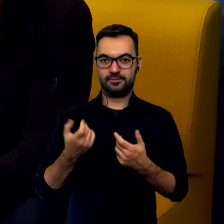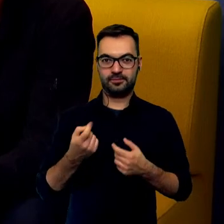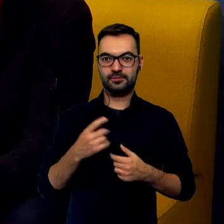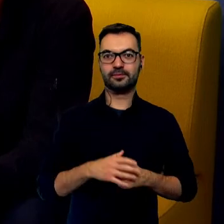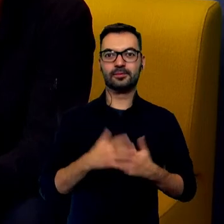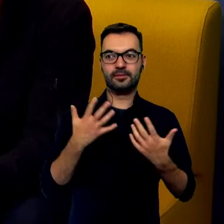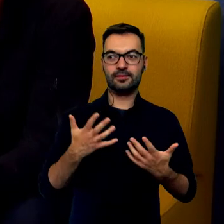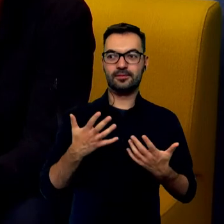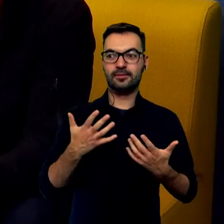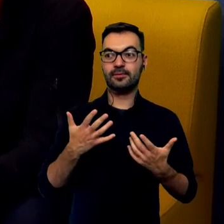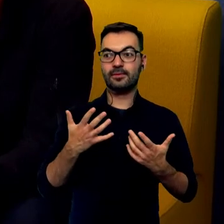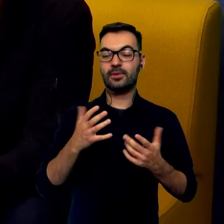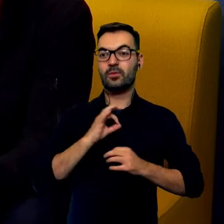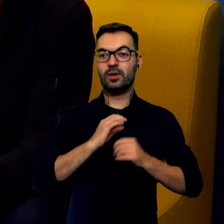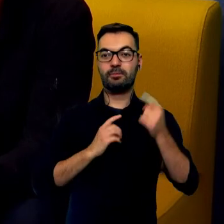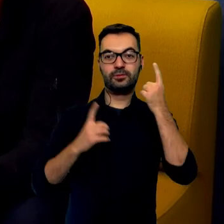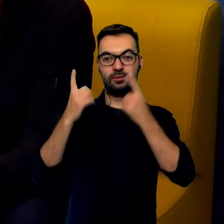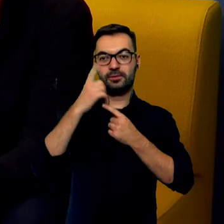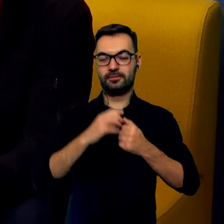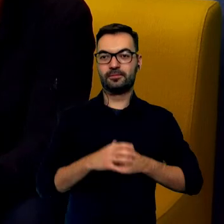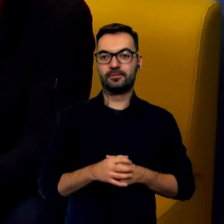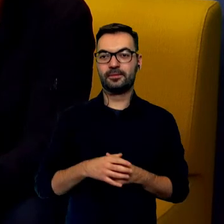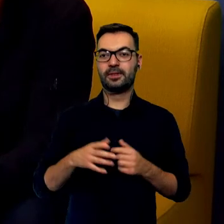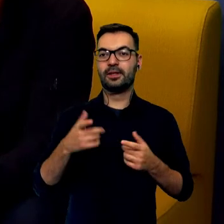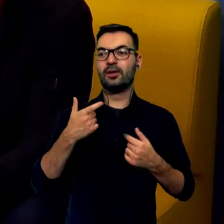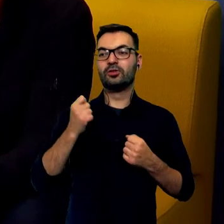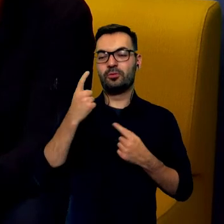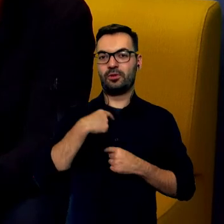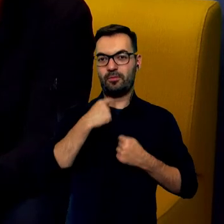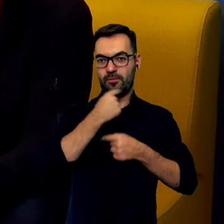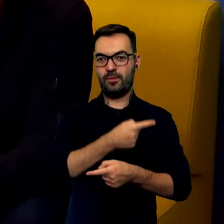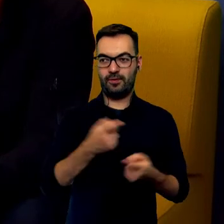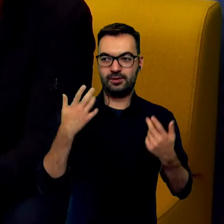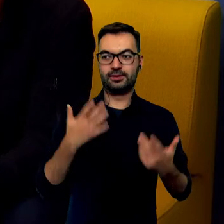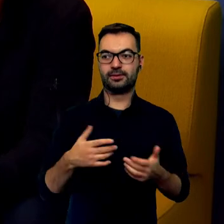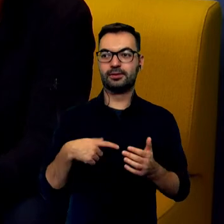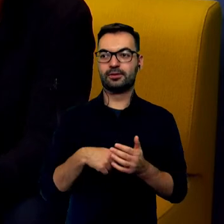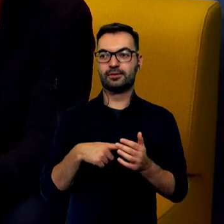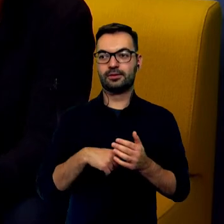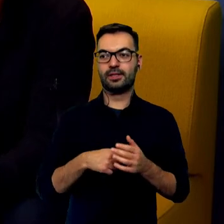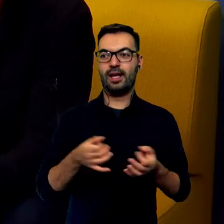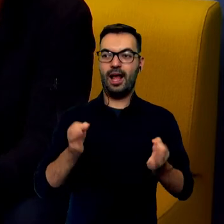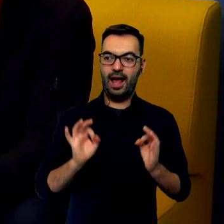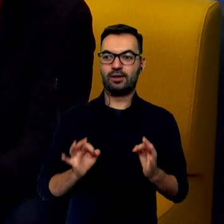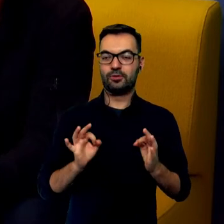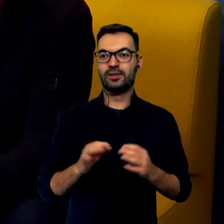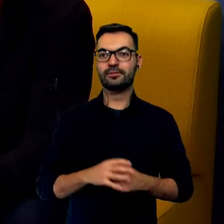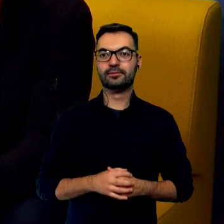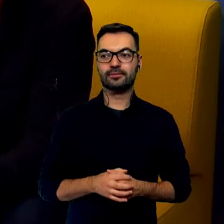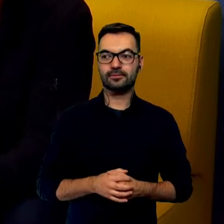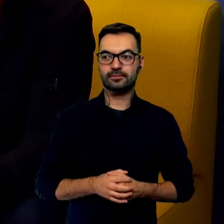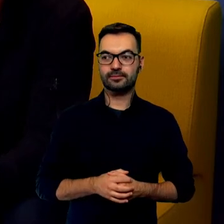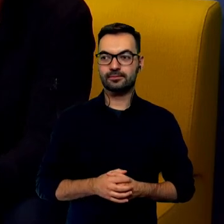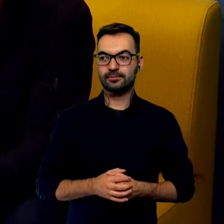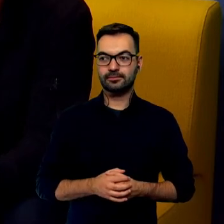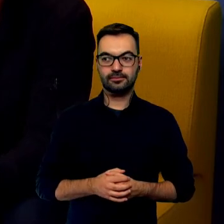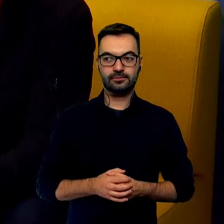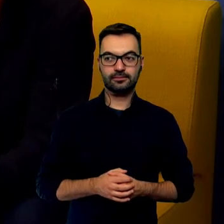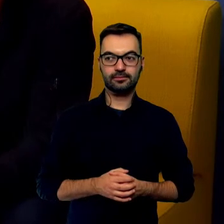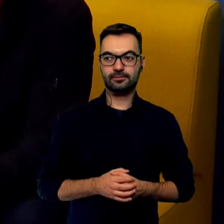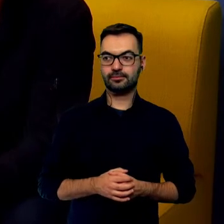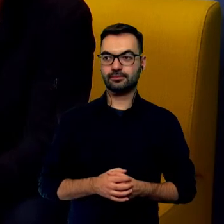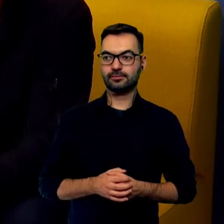rzeczy i chcę się tymi refleksjami z czytelnikiem podzielić, więc myślę, że to jest takie aktualne, bo to jest